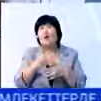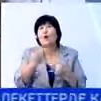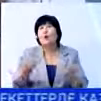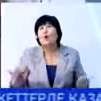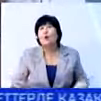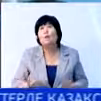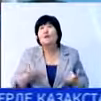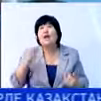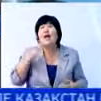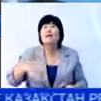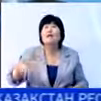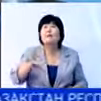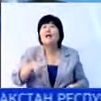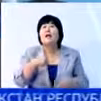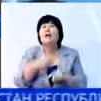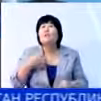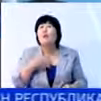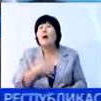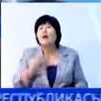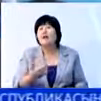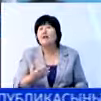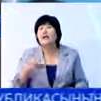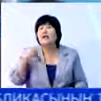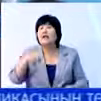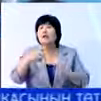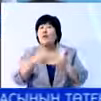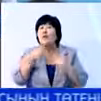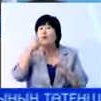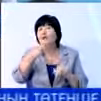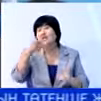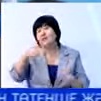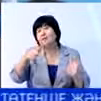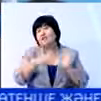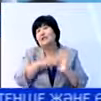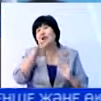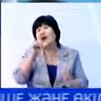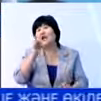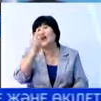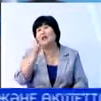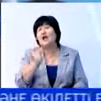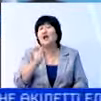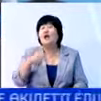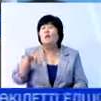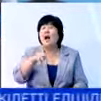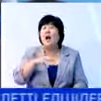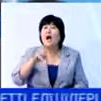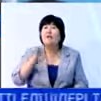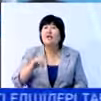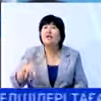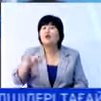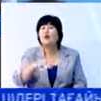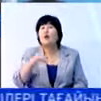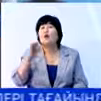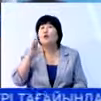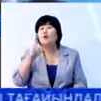Өңіріміз үшін де, еліміз үшін де ең маңыздысы 2018 жылы 28 қарашада Маврикий Республикасында өткен